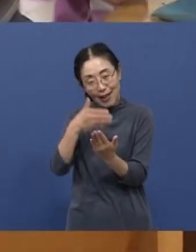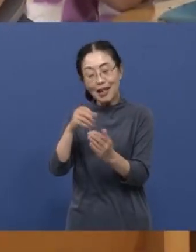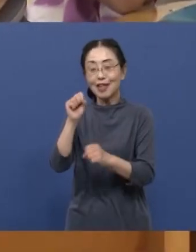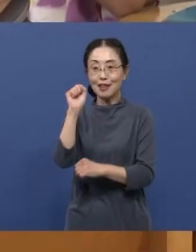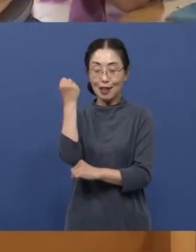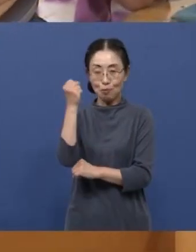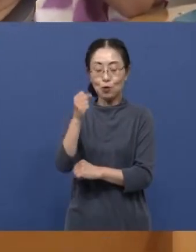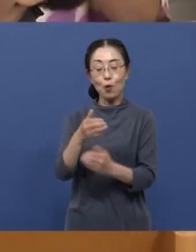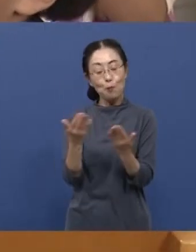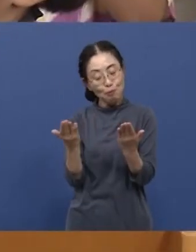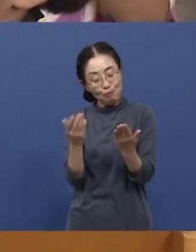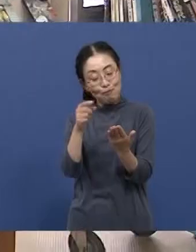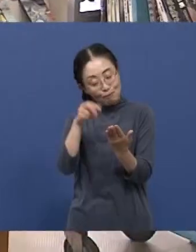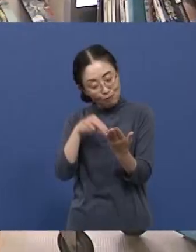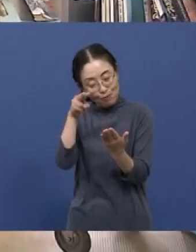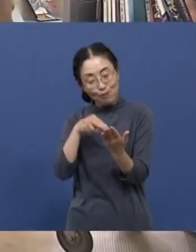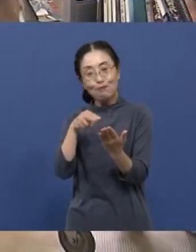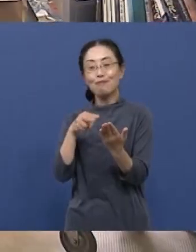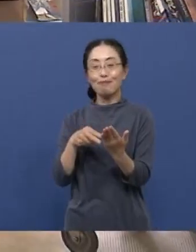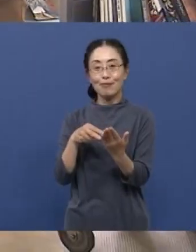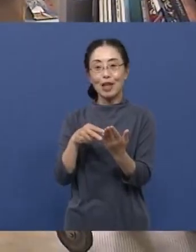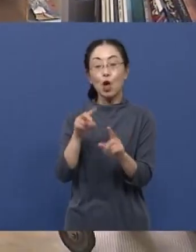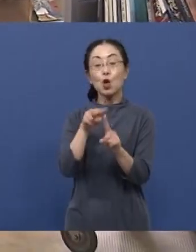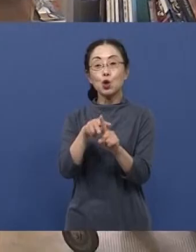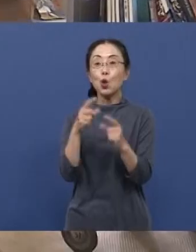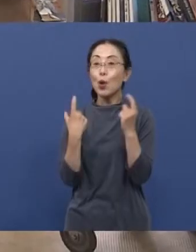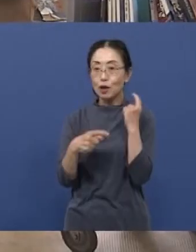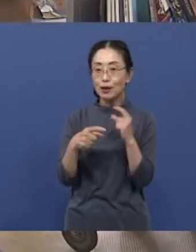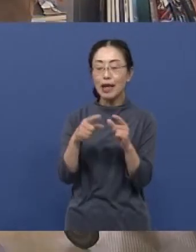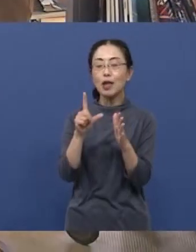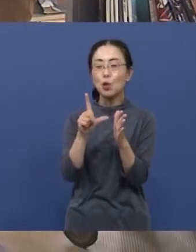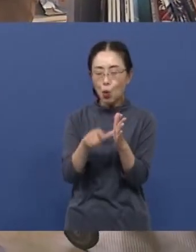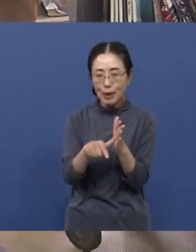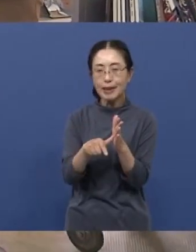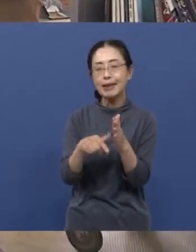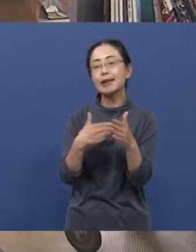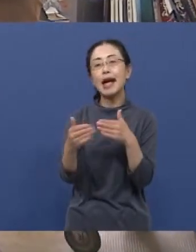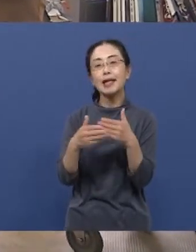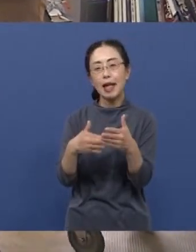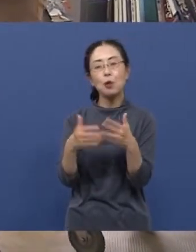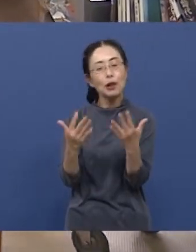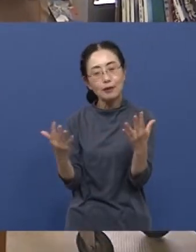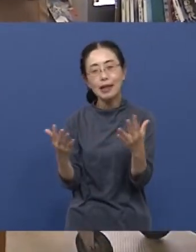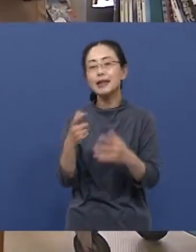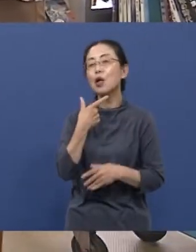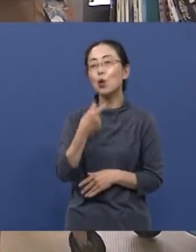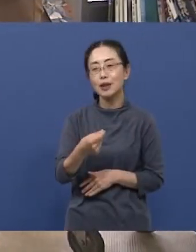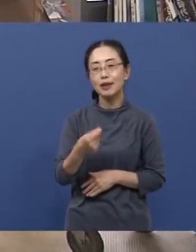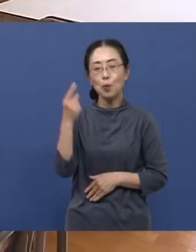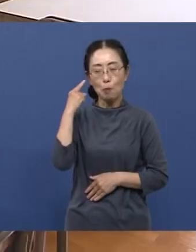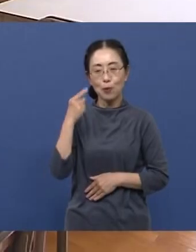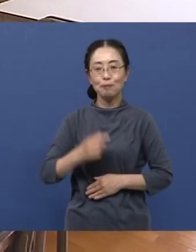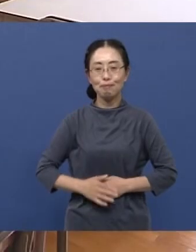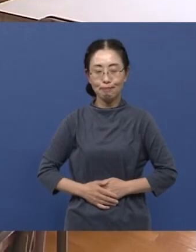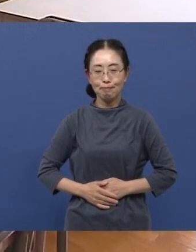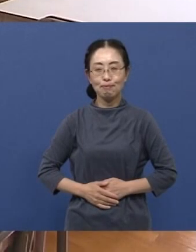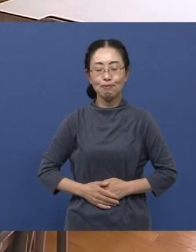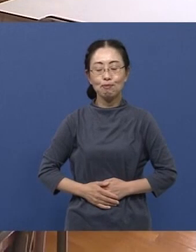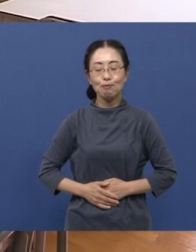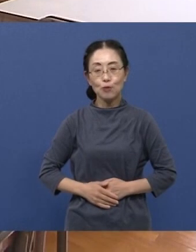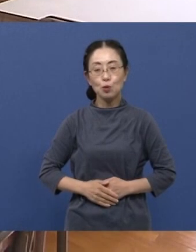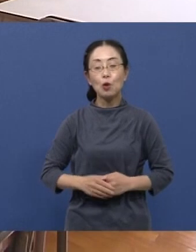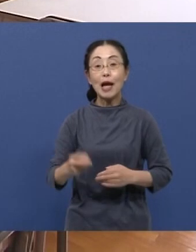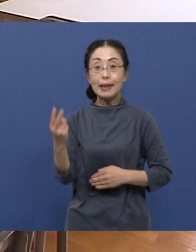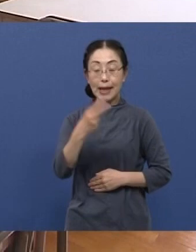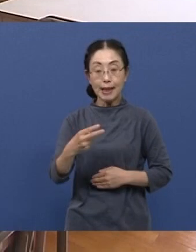って身近に感じたり、小学生の間にそういった体験をたくさんしてほしいと思っています。また第二